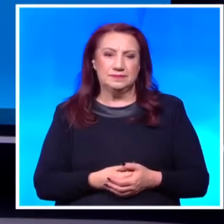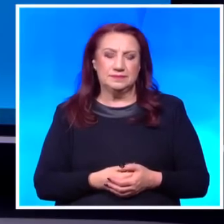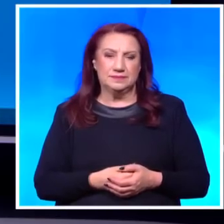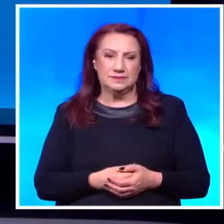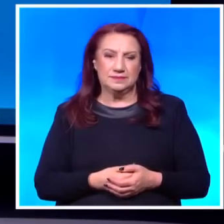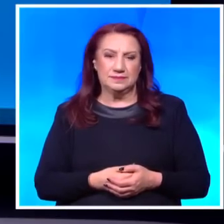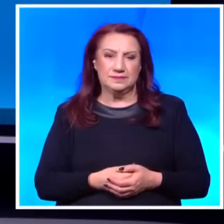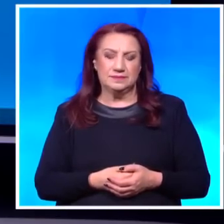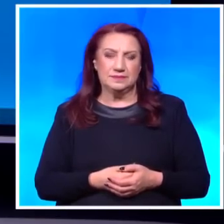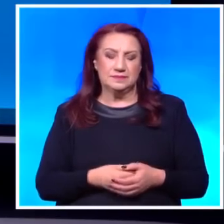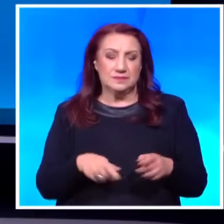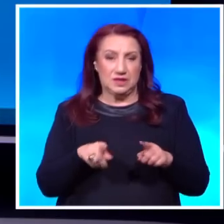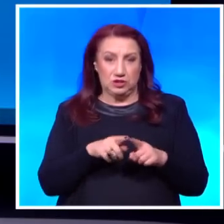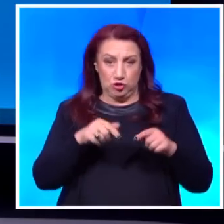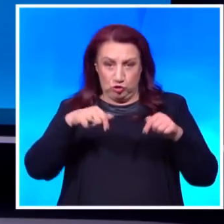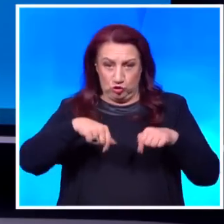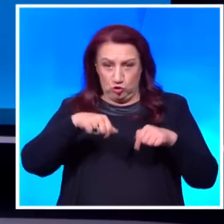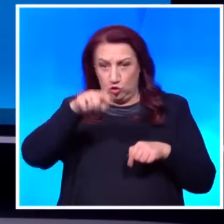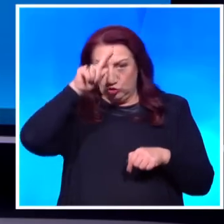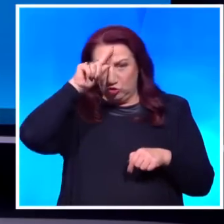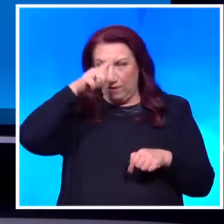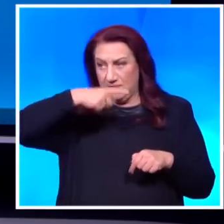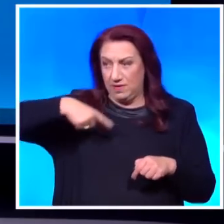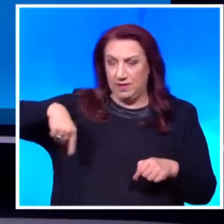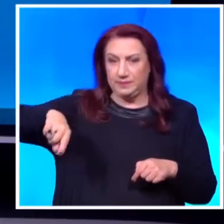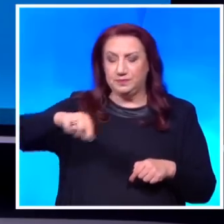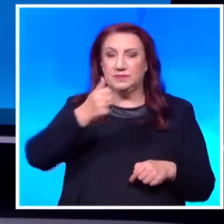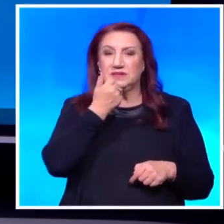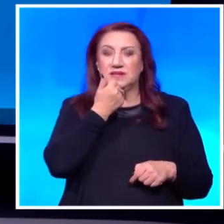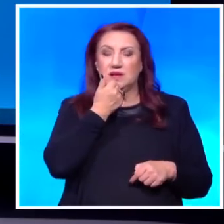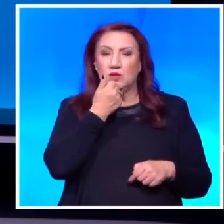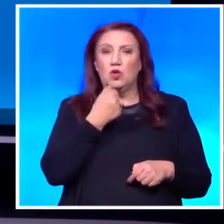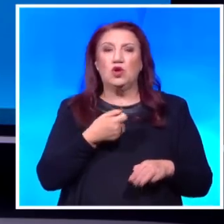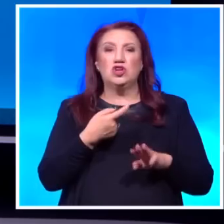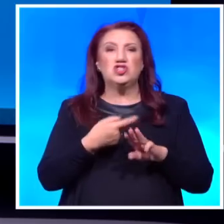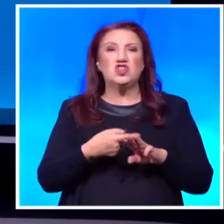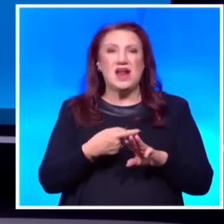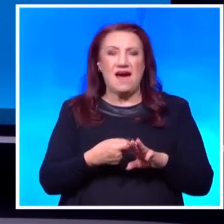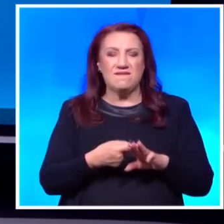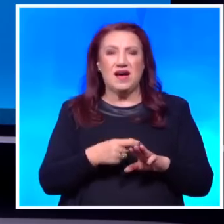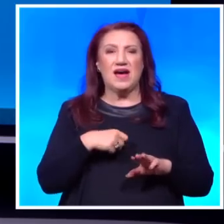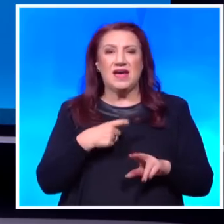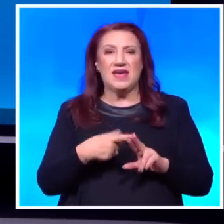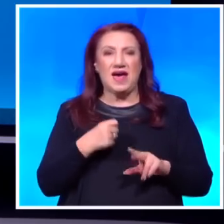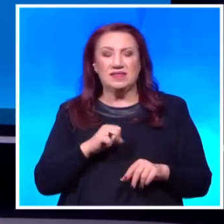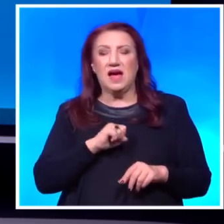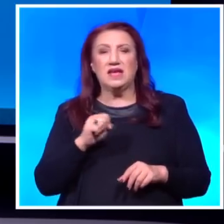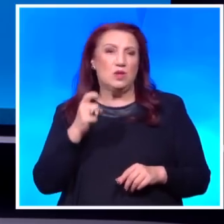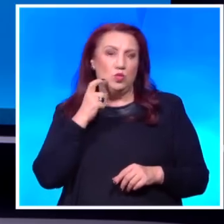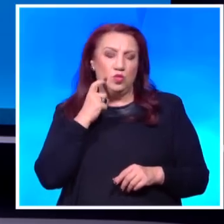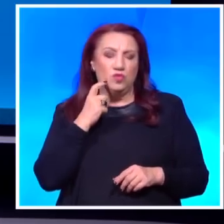И софийските села Желява, Яна и Бухово постепенно се възстановяват, след като бяха залети от предишните